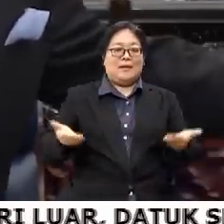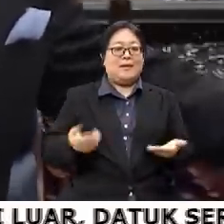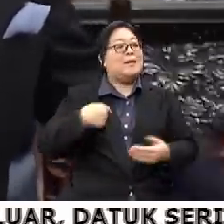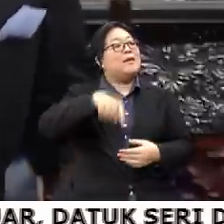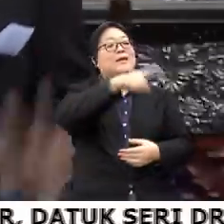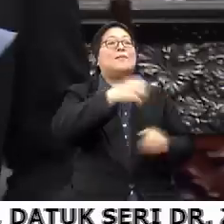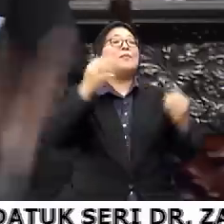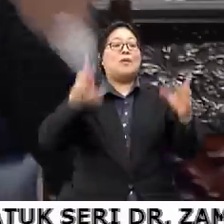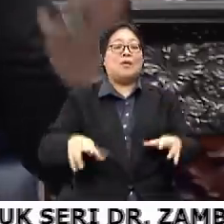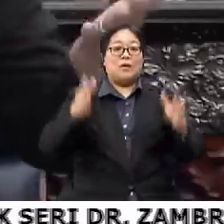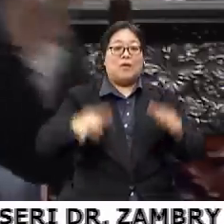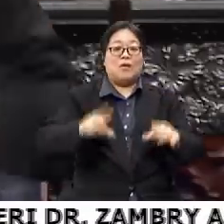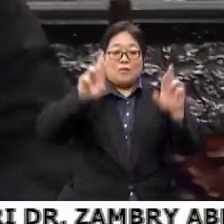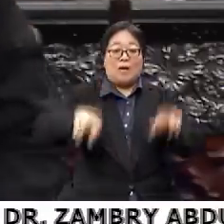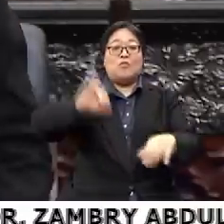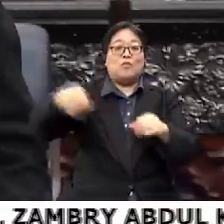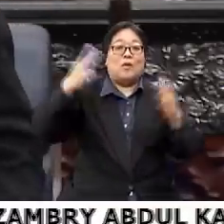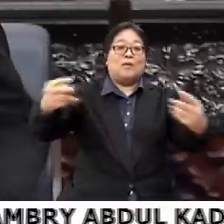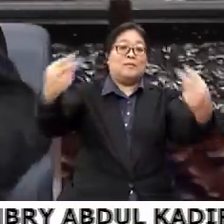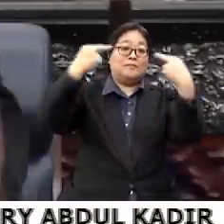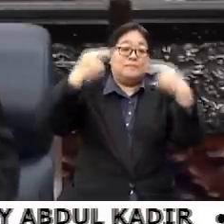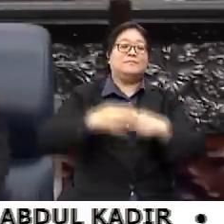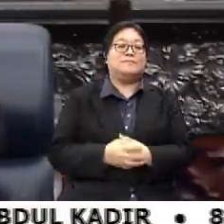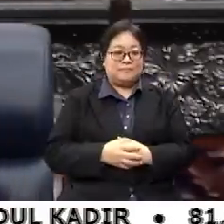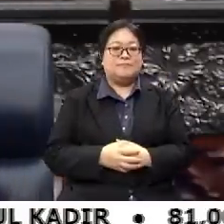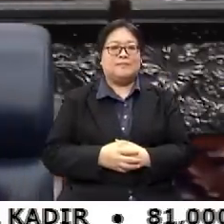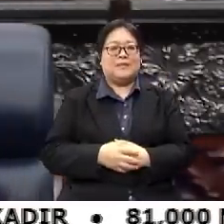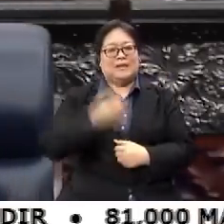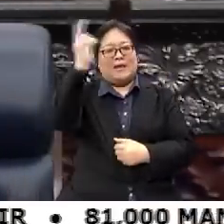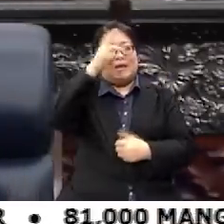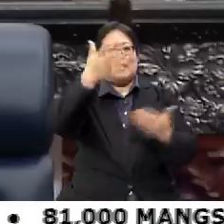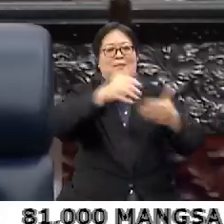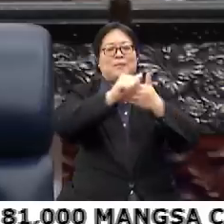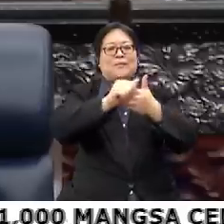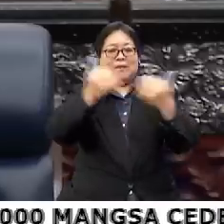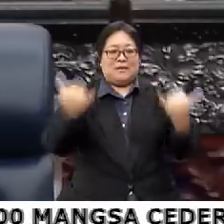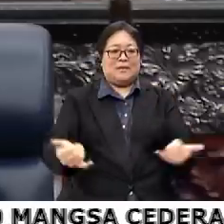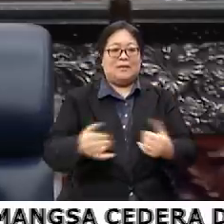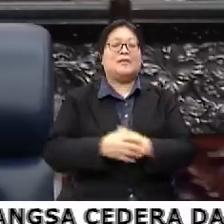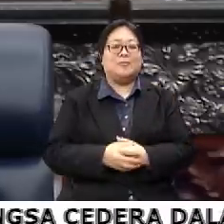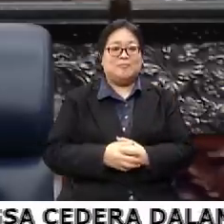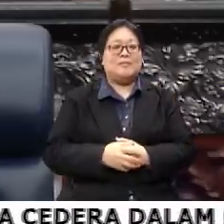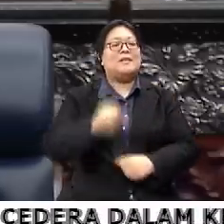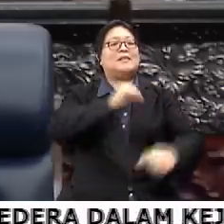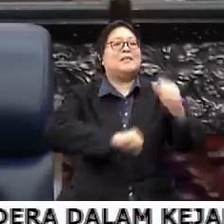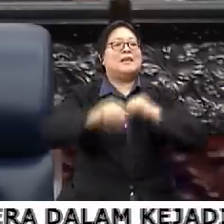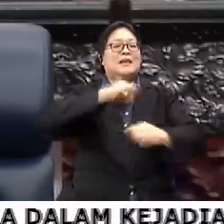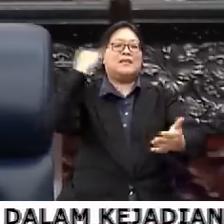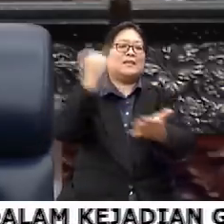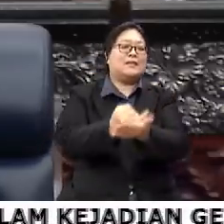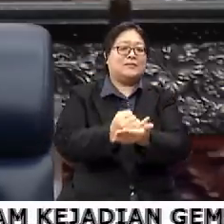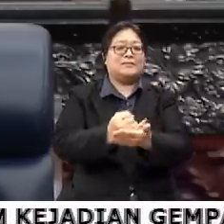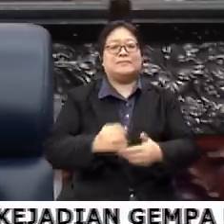berapa orang. Rakyat berjuta sana melihat telatah kerajaan pimpinannya ada pada hari ini bersikap niat